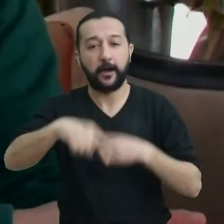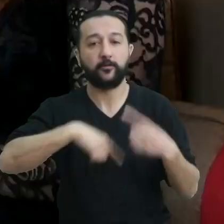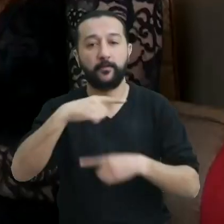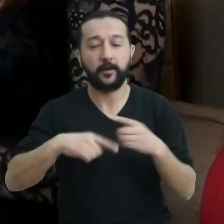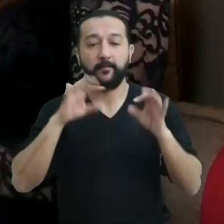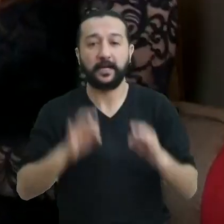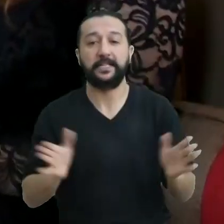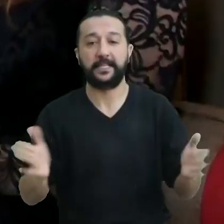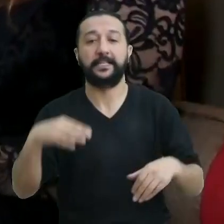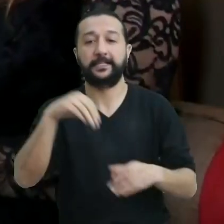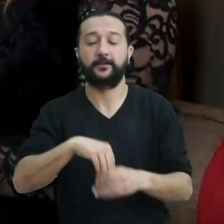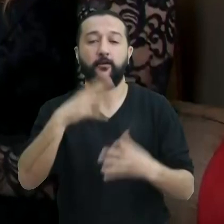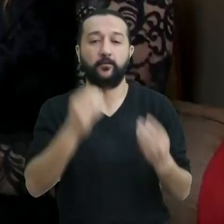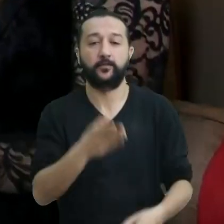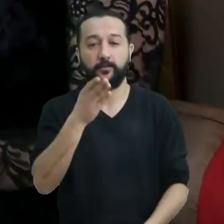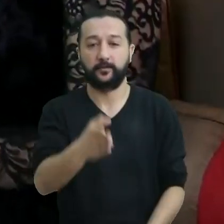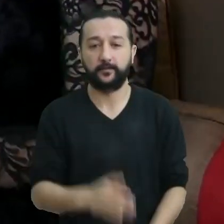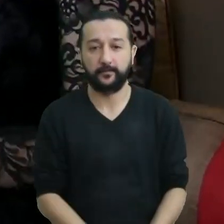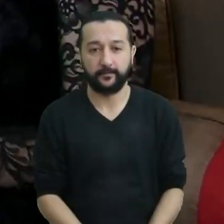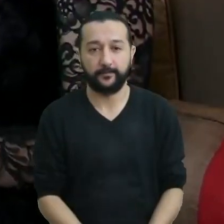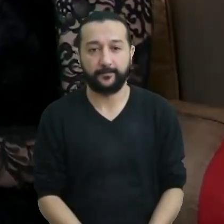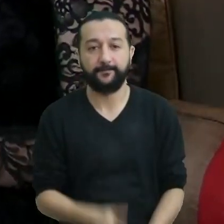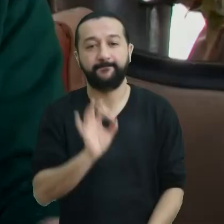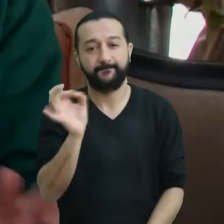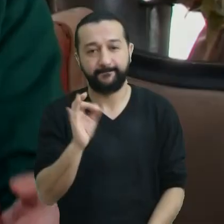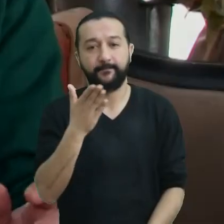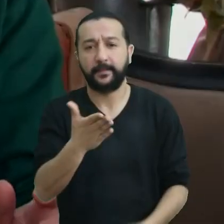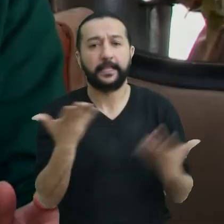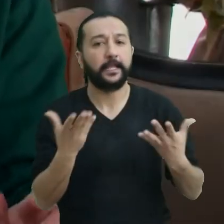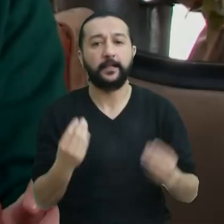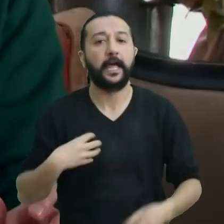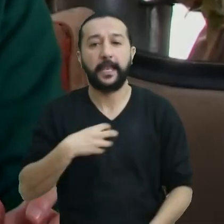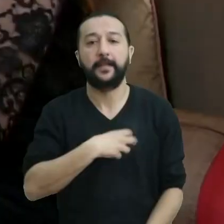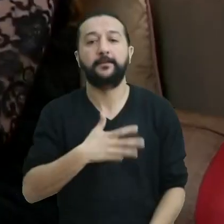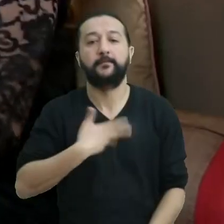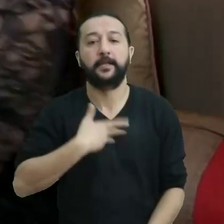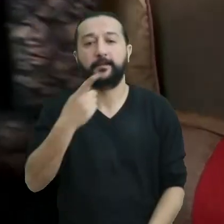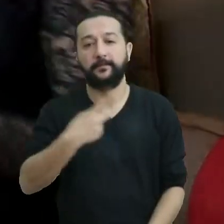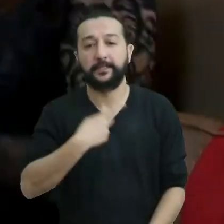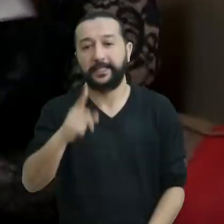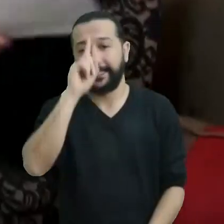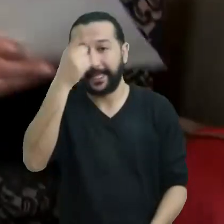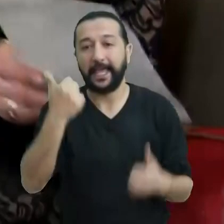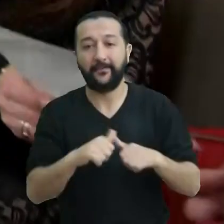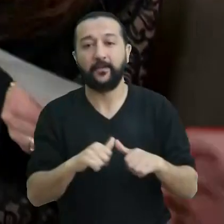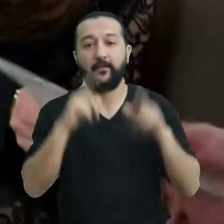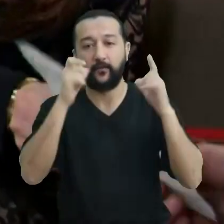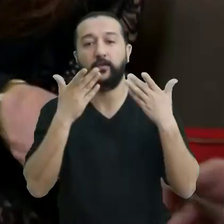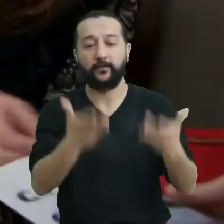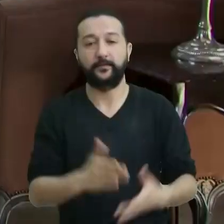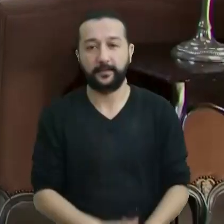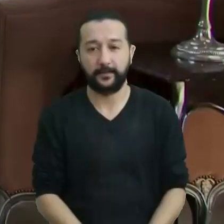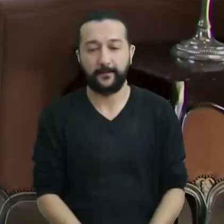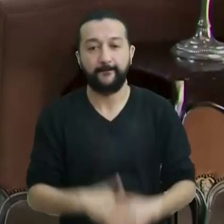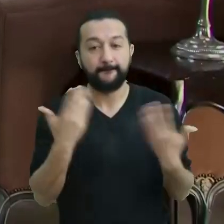arıyorum, meğer sandığın içine koymuşum. Nedir o anneciğim, merak ettim. Bizim tek evlilik fotoğrafımız